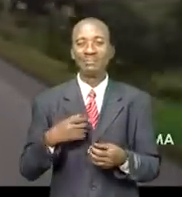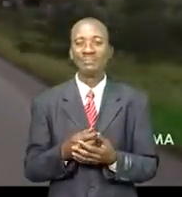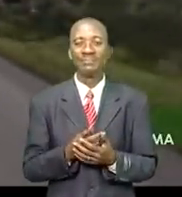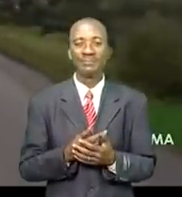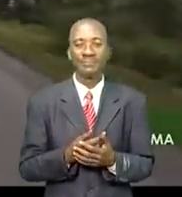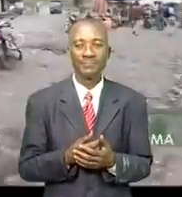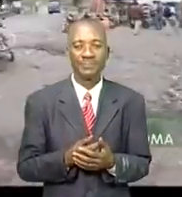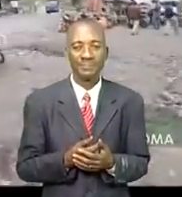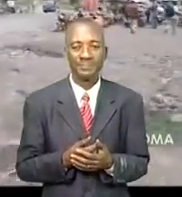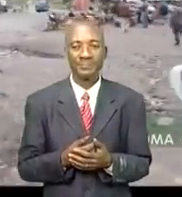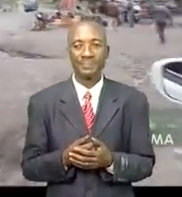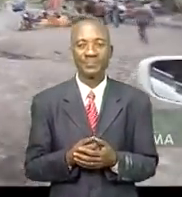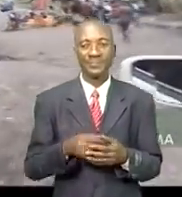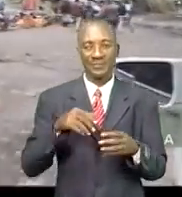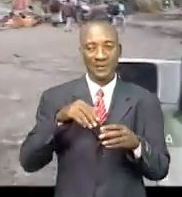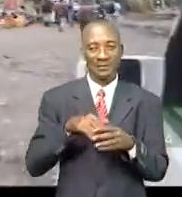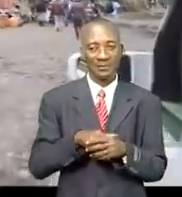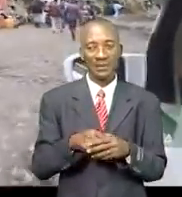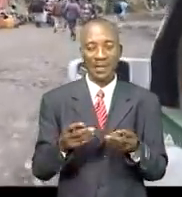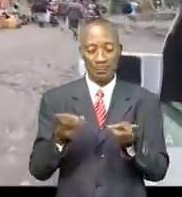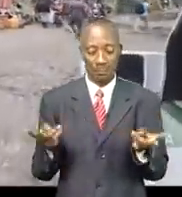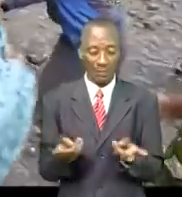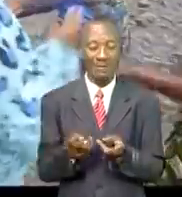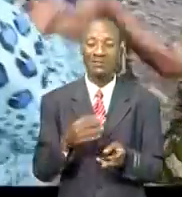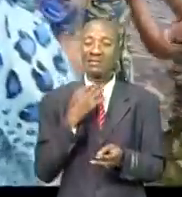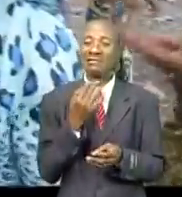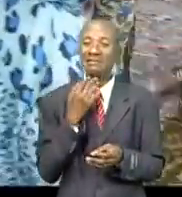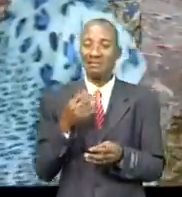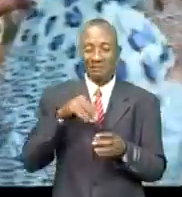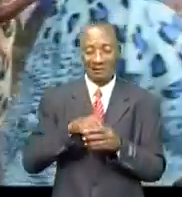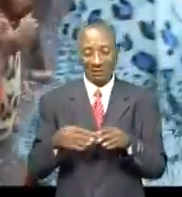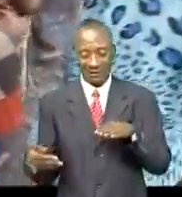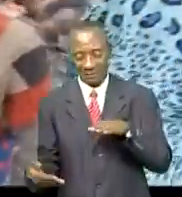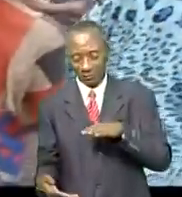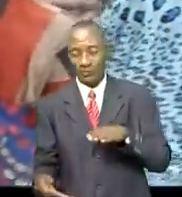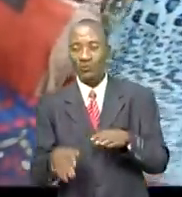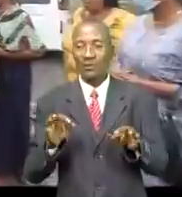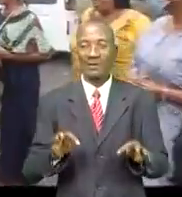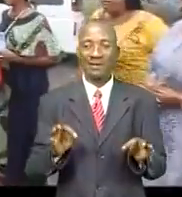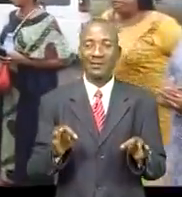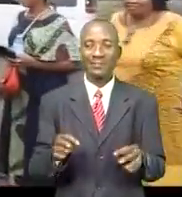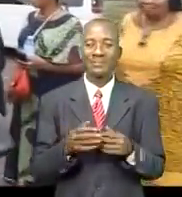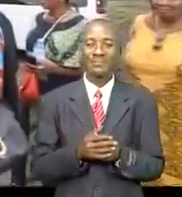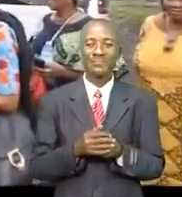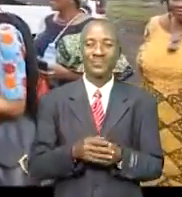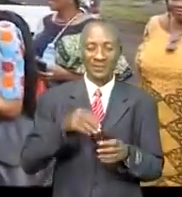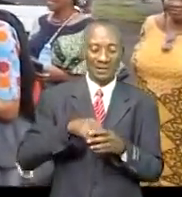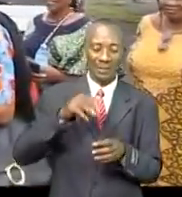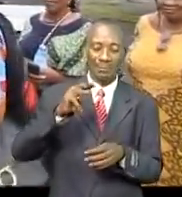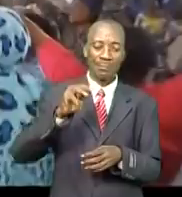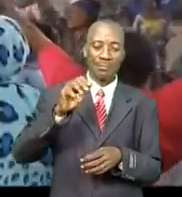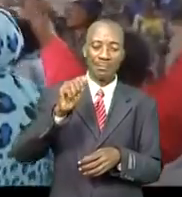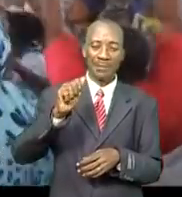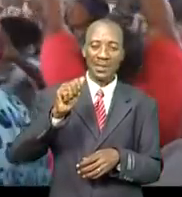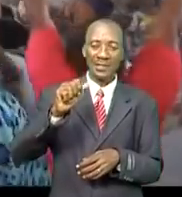Nous sommes dans un espace géographique riche en ressources naturelles, avec des paysages somptueux. Les Masisi dans le Nord Kivu, au